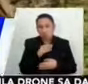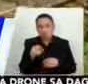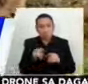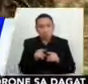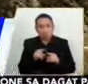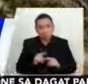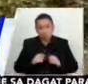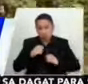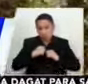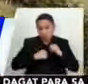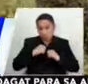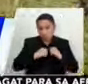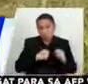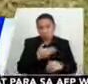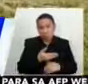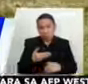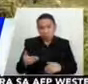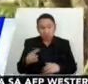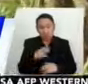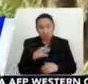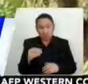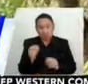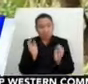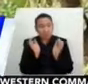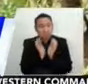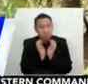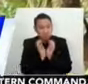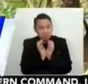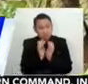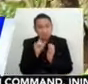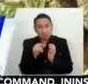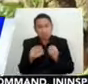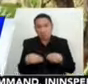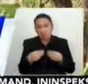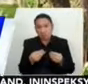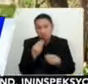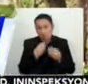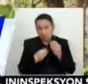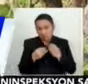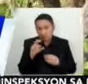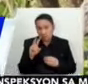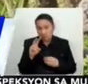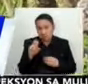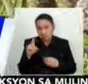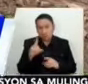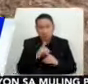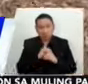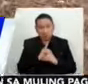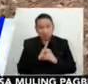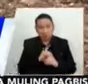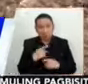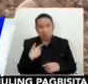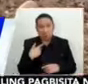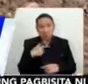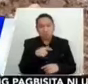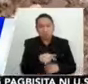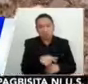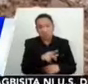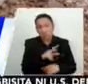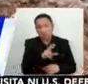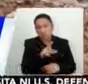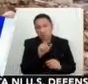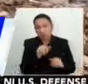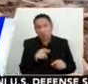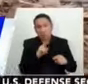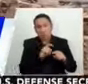ang DSWD at Office of Civil Defense. 13 lamang sa 315 na mga barangay pa lamang ang may kuryente, kaya hihiram ng